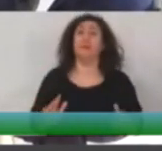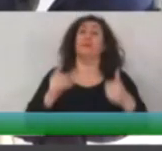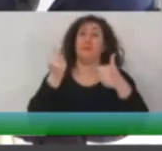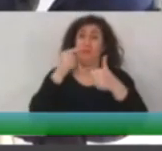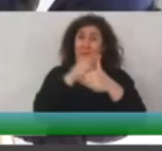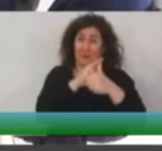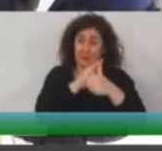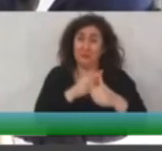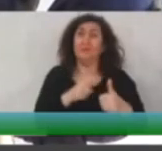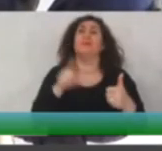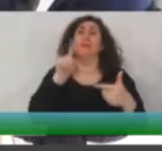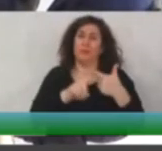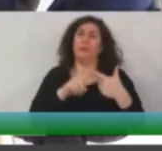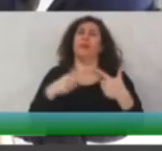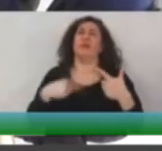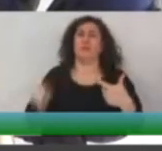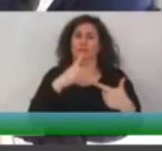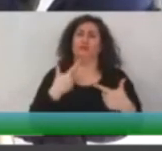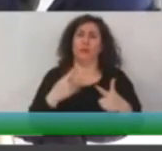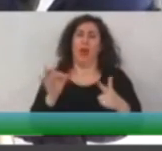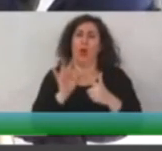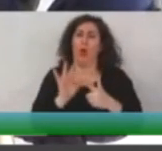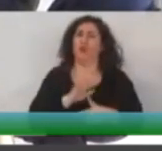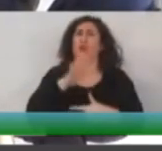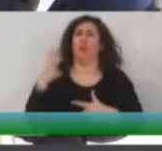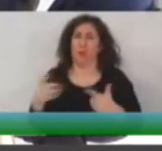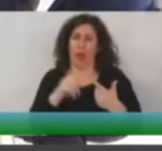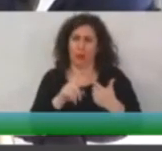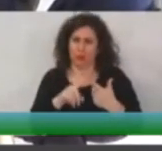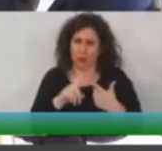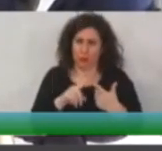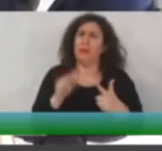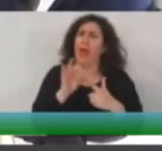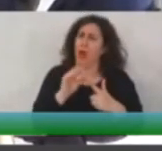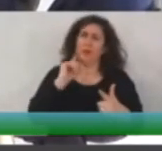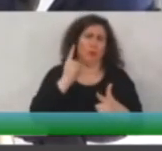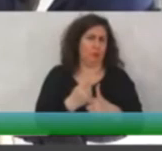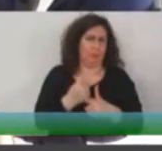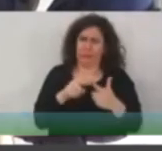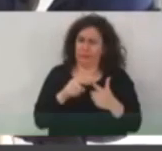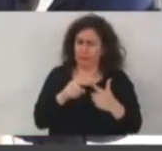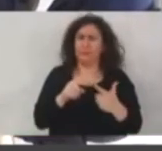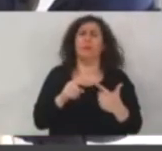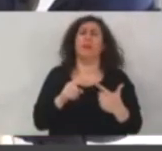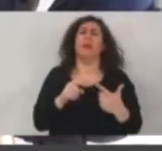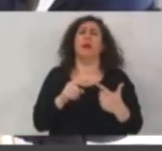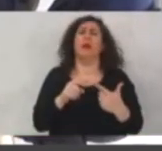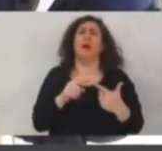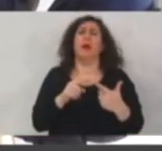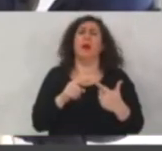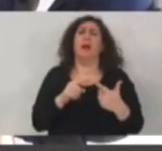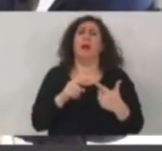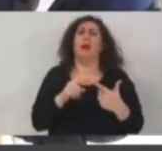abbiamo raggiunto un altro accordo, sempre che va in questa direzione, e che riguarda